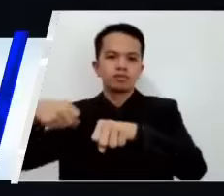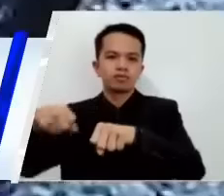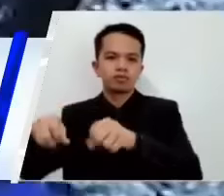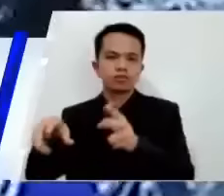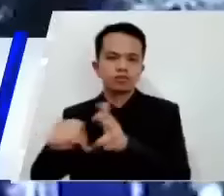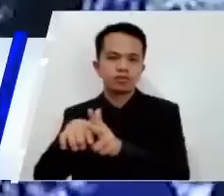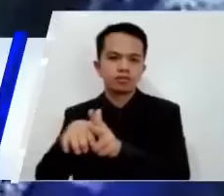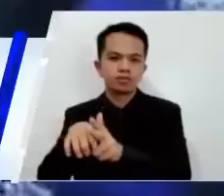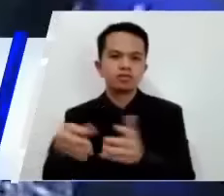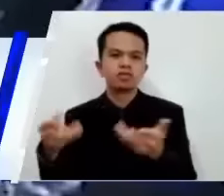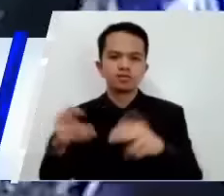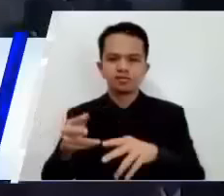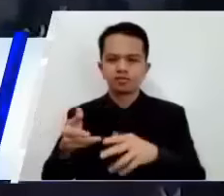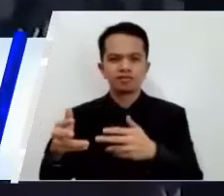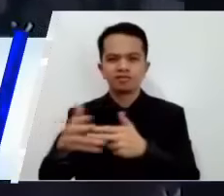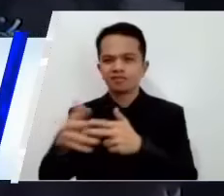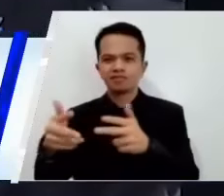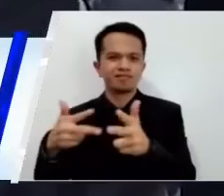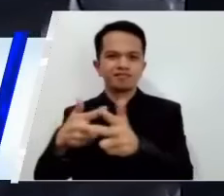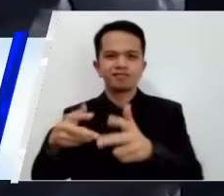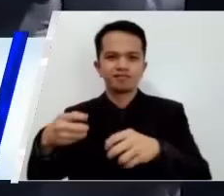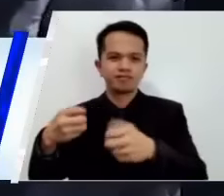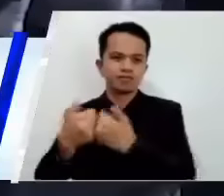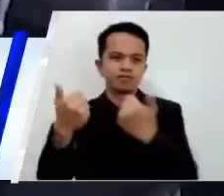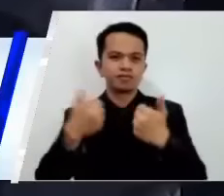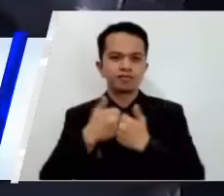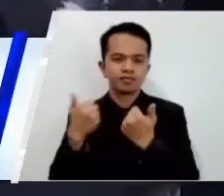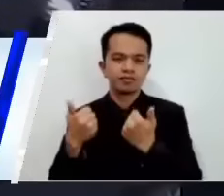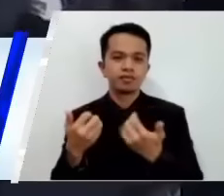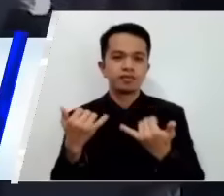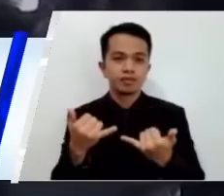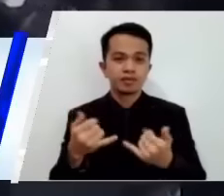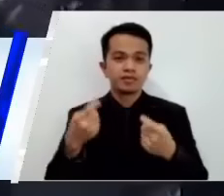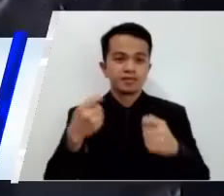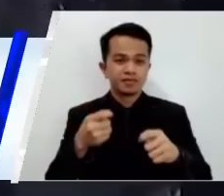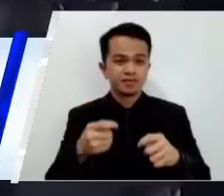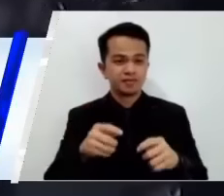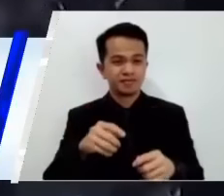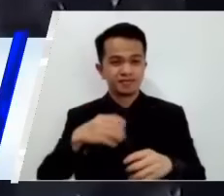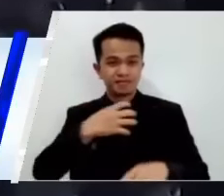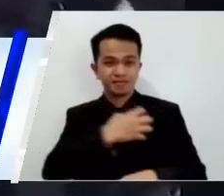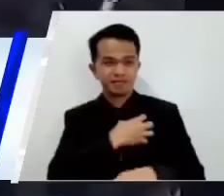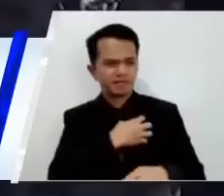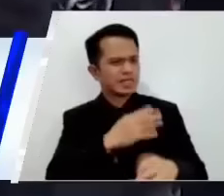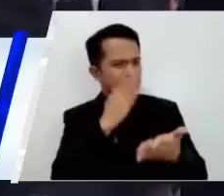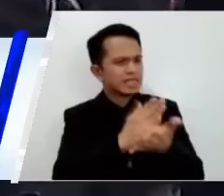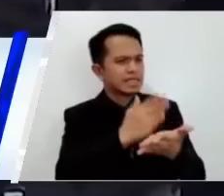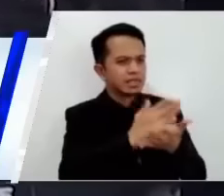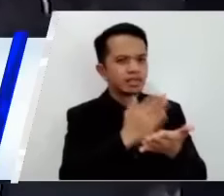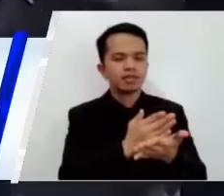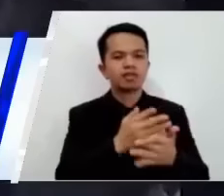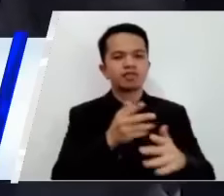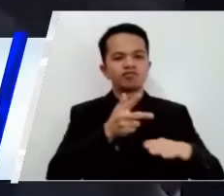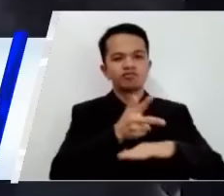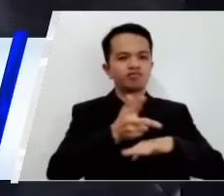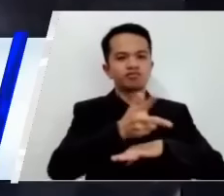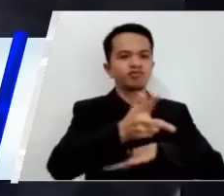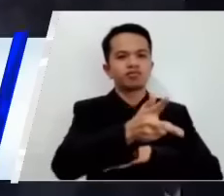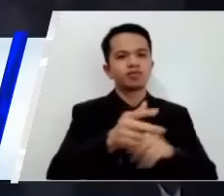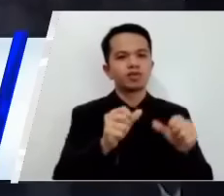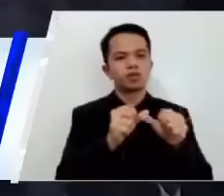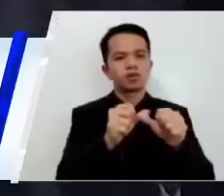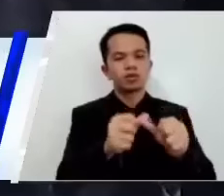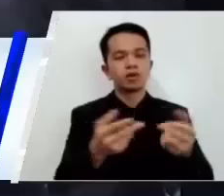tricycle. Umatras naman ang van at kahit pinipigilan ng ilang enforcer, tuloy pa rin ito hanggang sa maatrasan ang